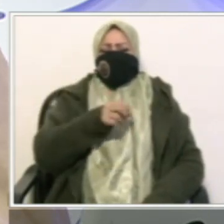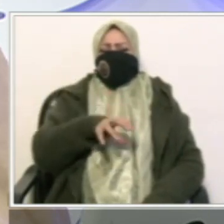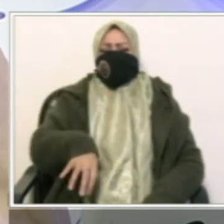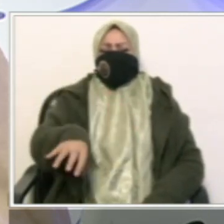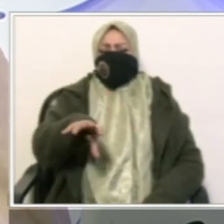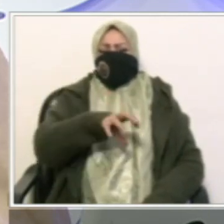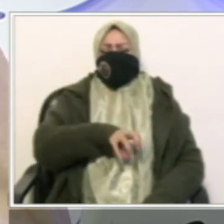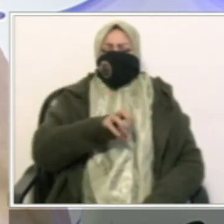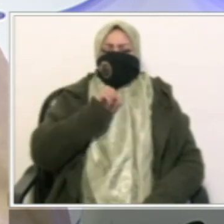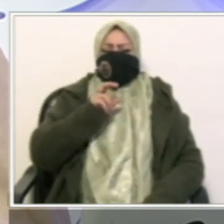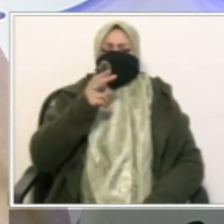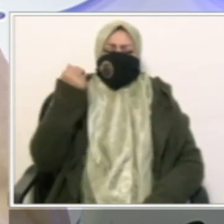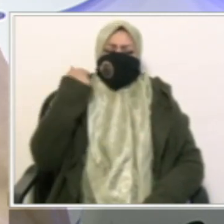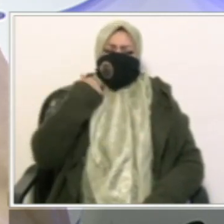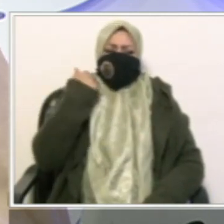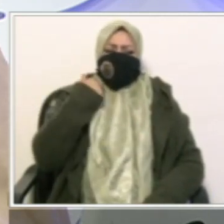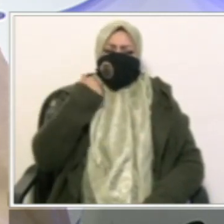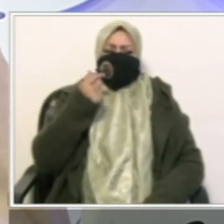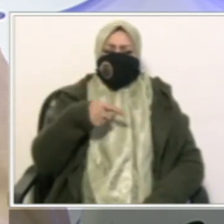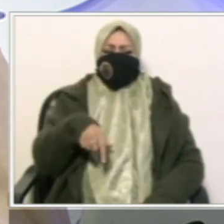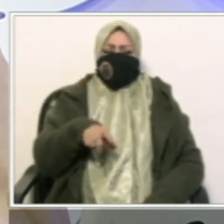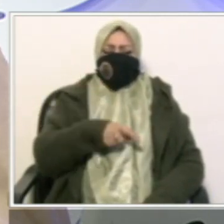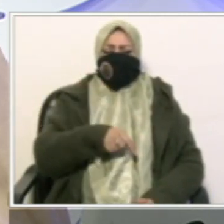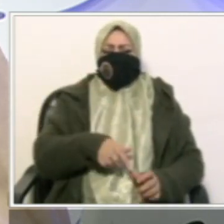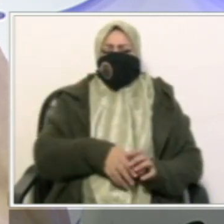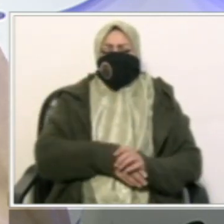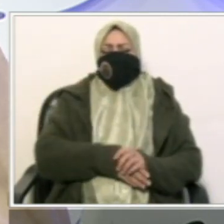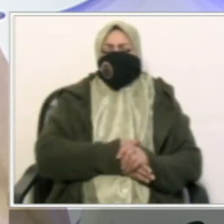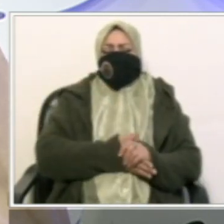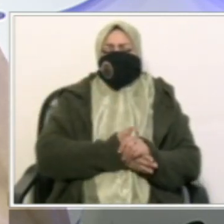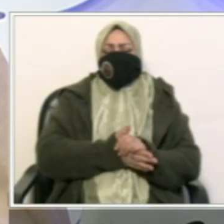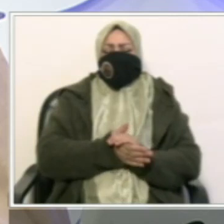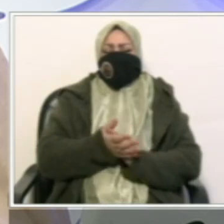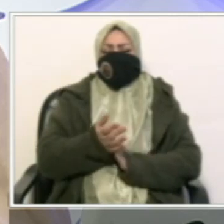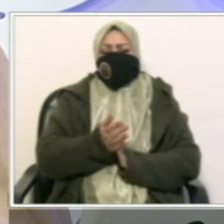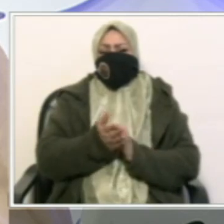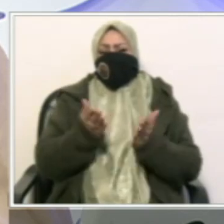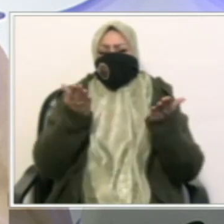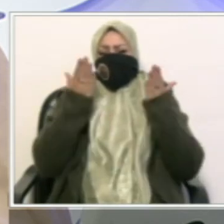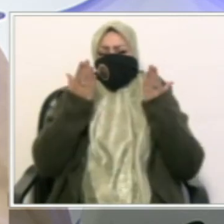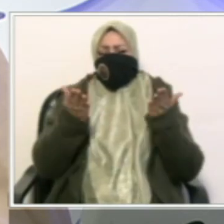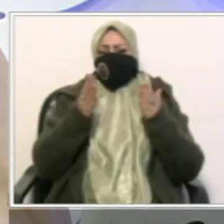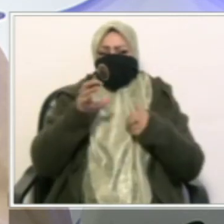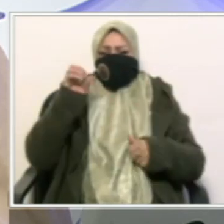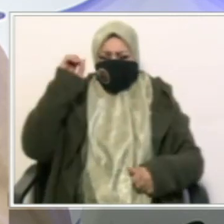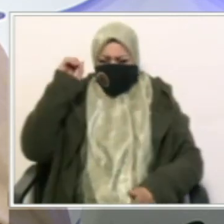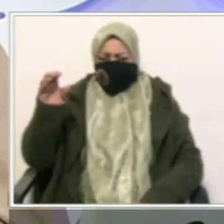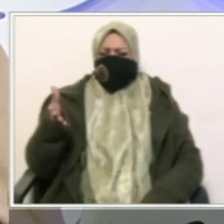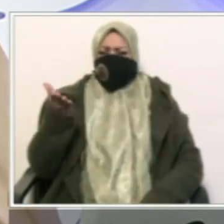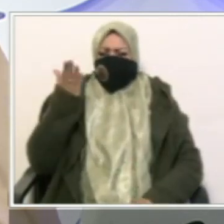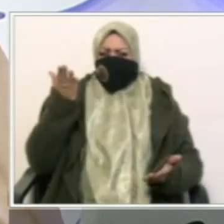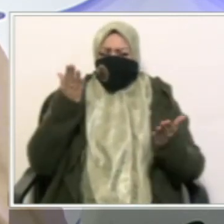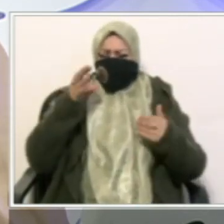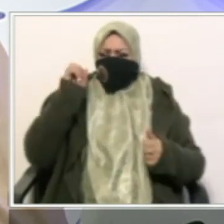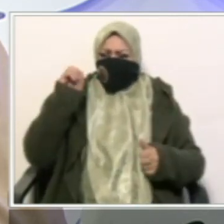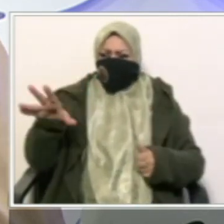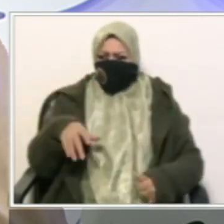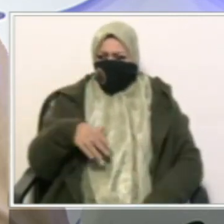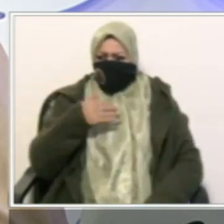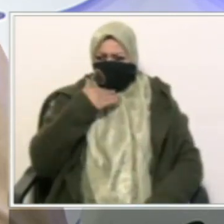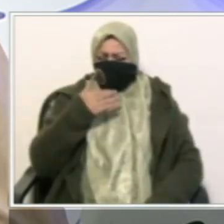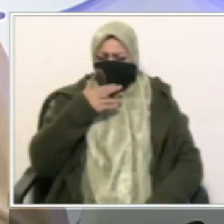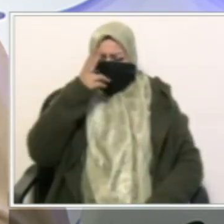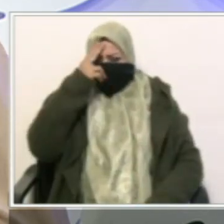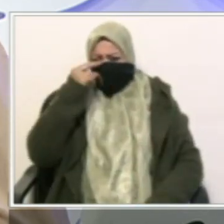يمنعونك من الدعاء عليهم لا أن تقاتلهم. وكثير منهم يعني قال لا نجرؤ على، أنكر